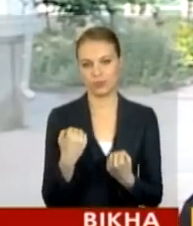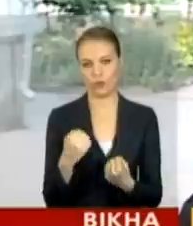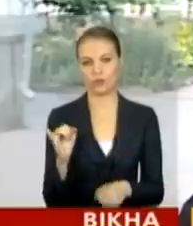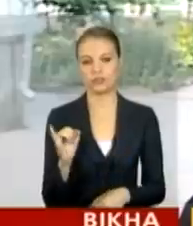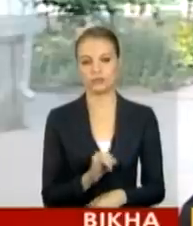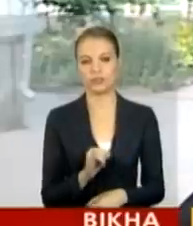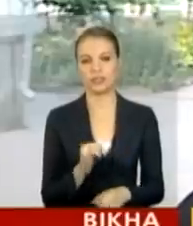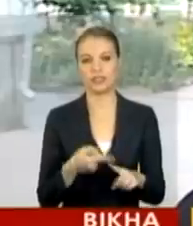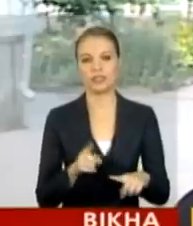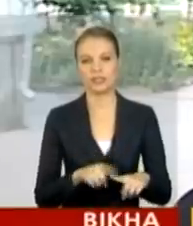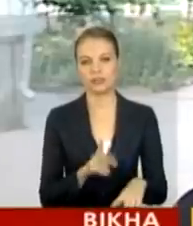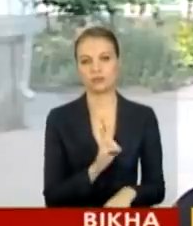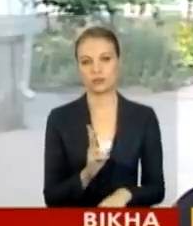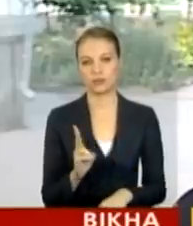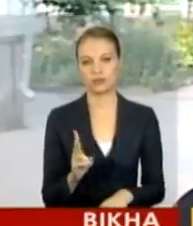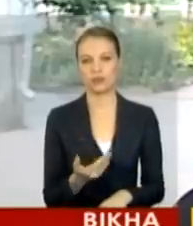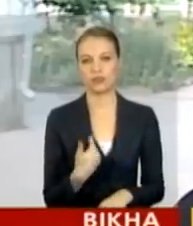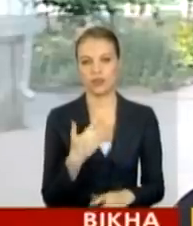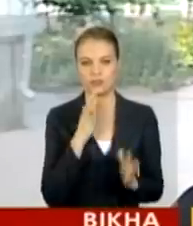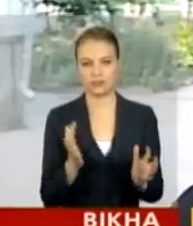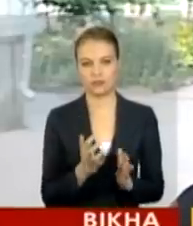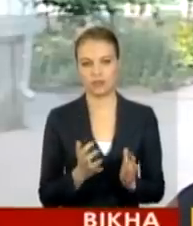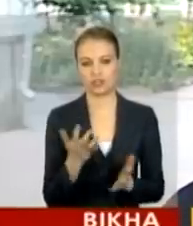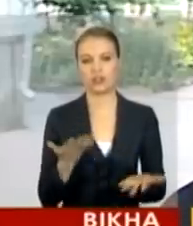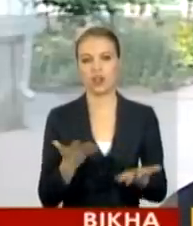і тими, хто нас збереже, якщо буде бій.